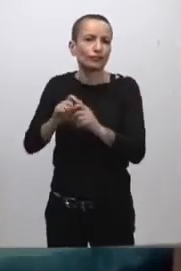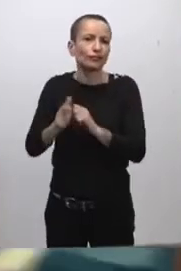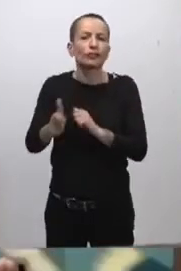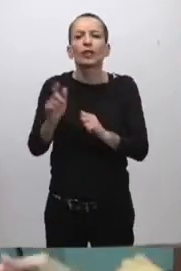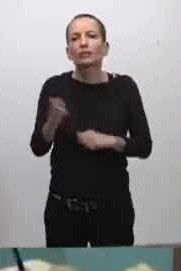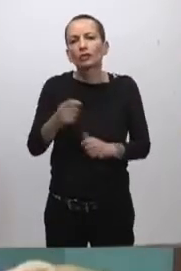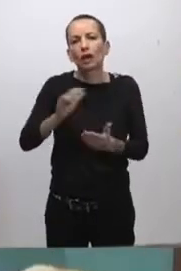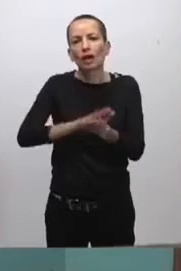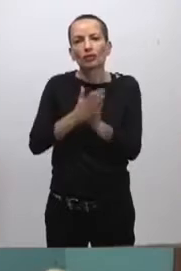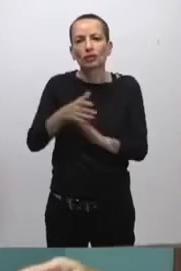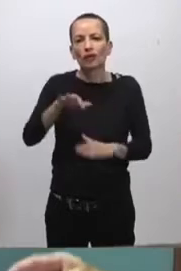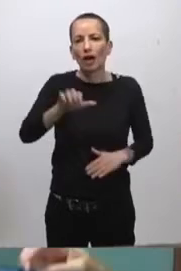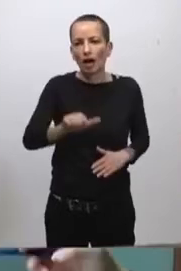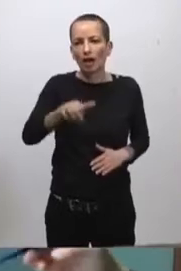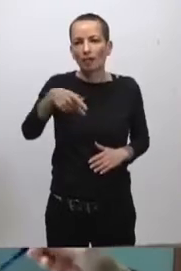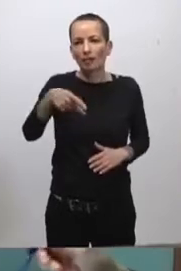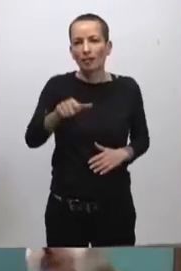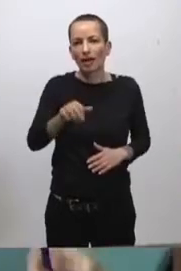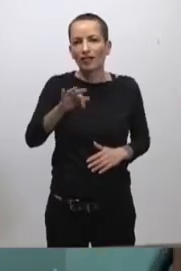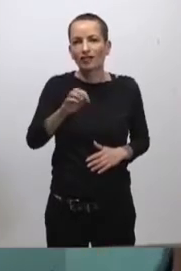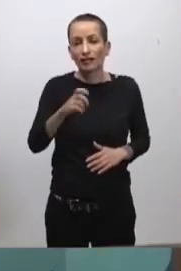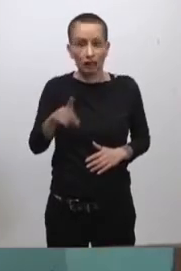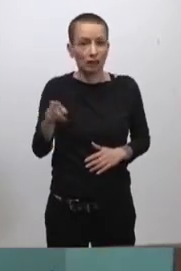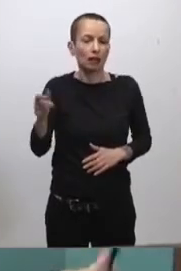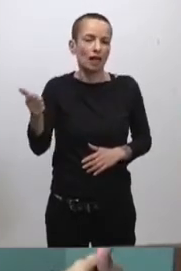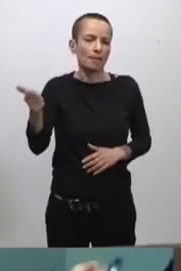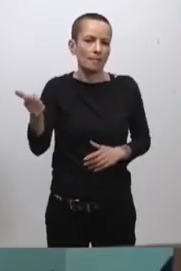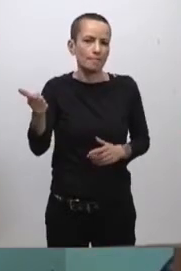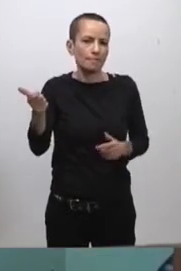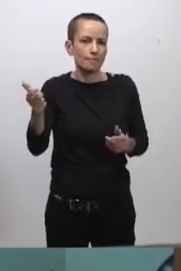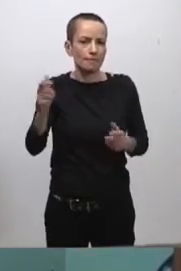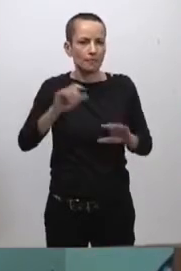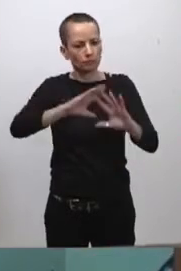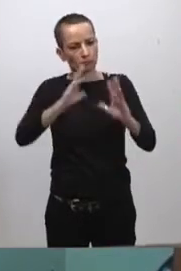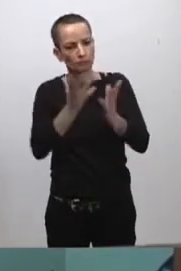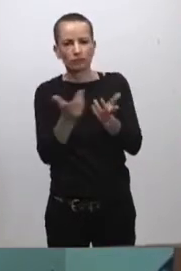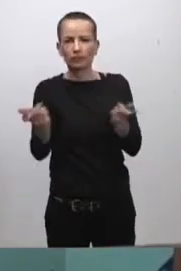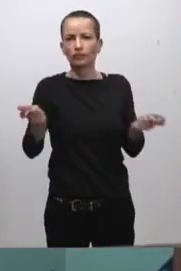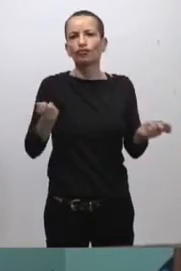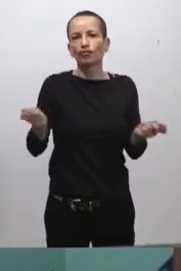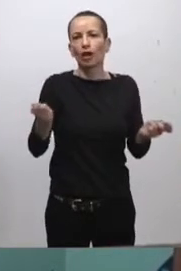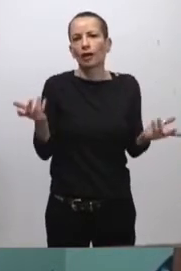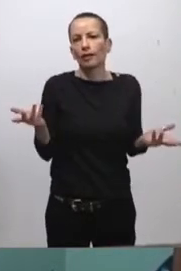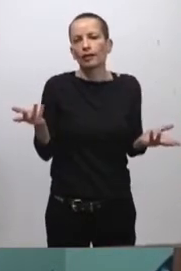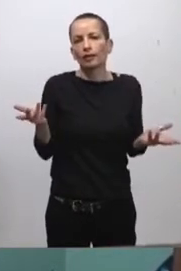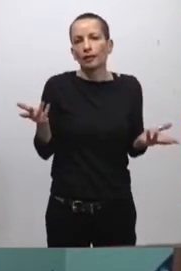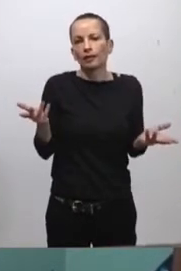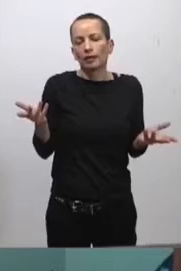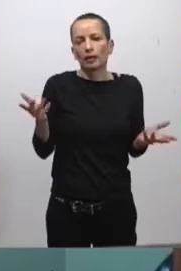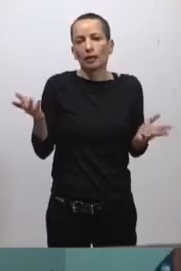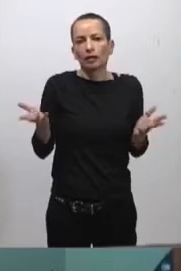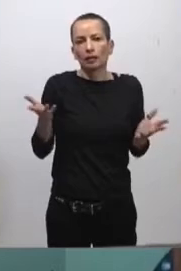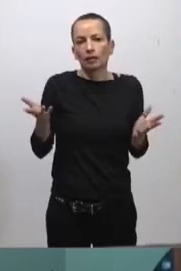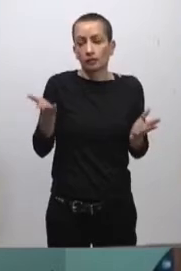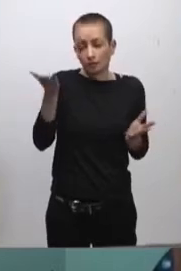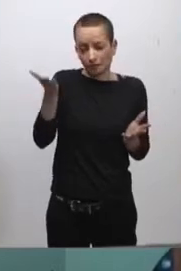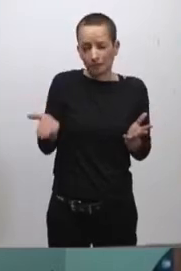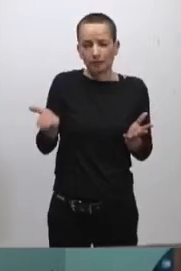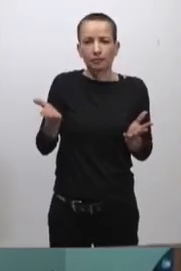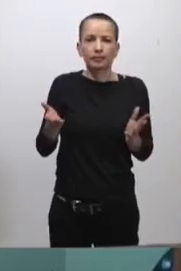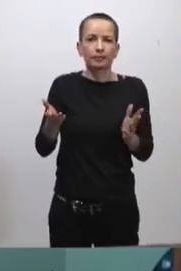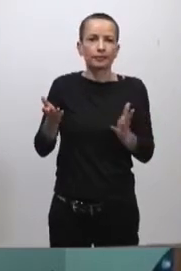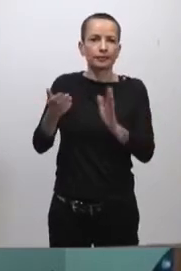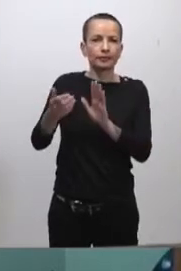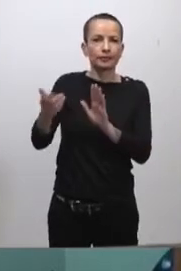l'association APAFED qui gère l'ensemble du dispositif et qui est la personne à qui